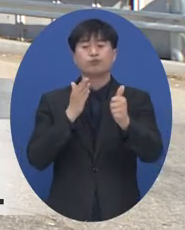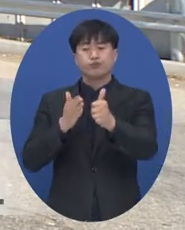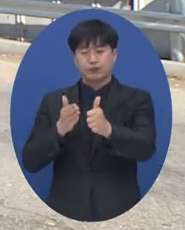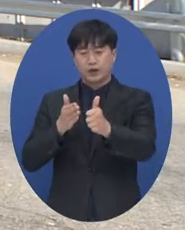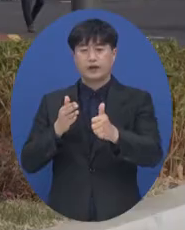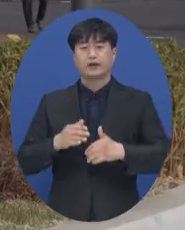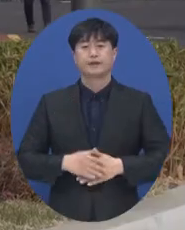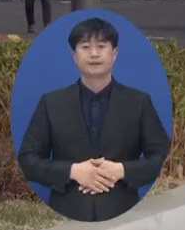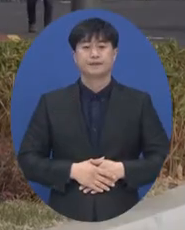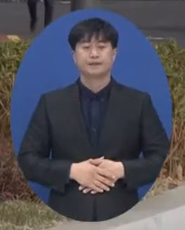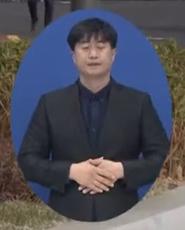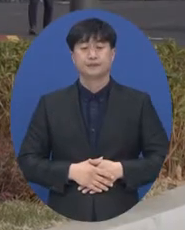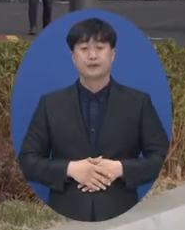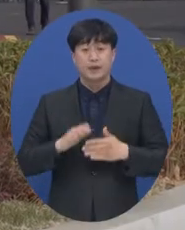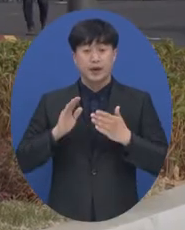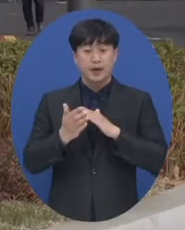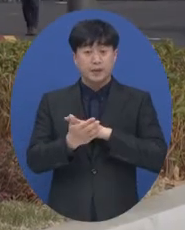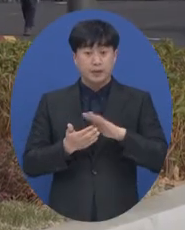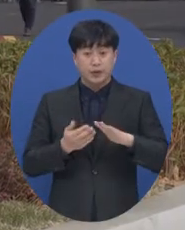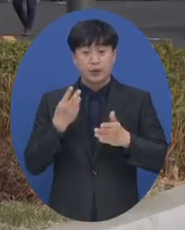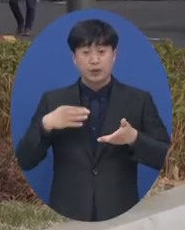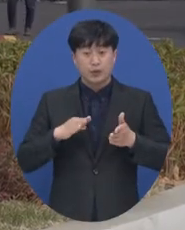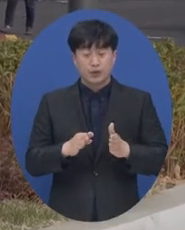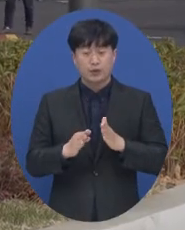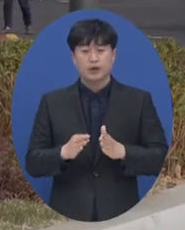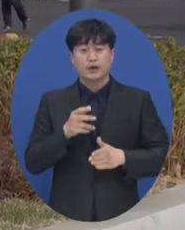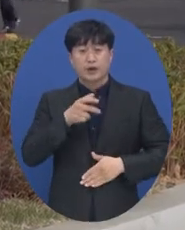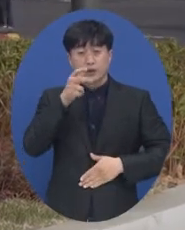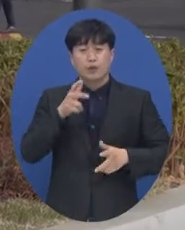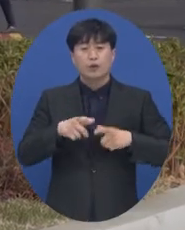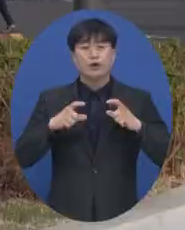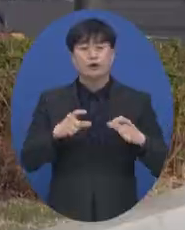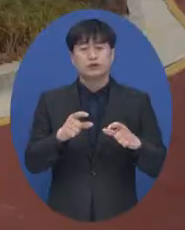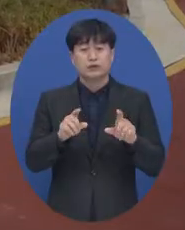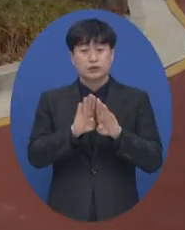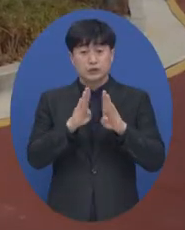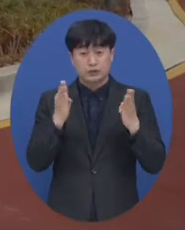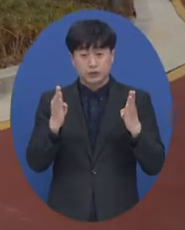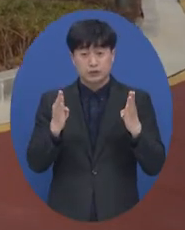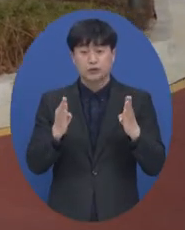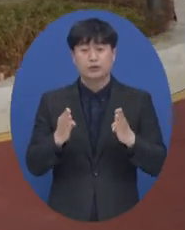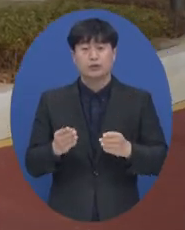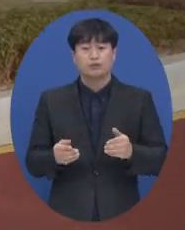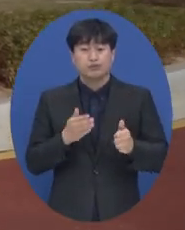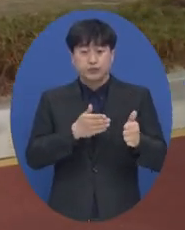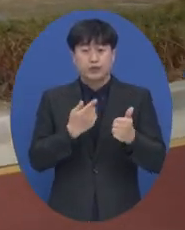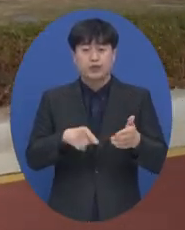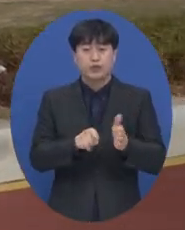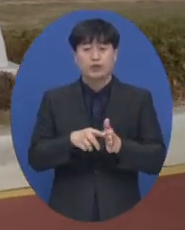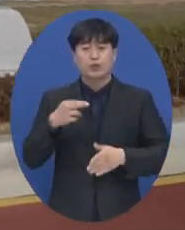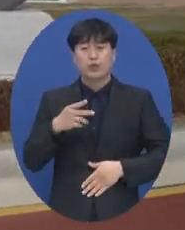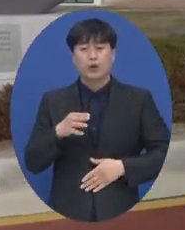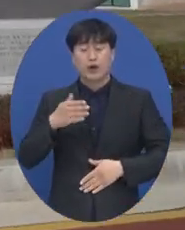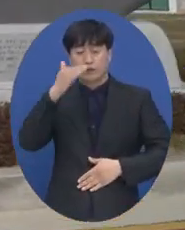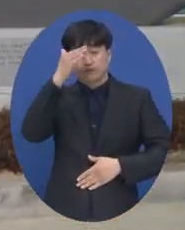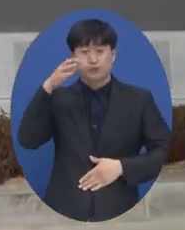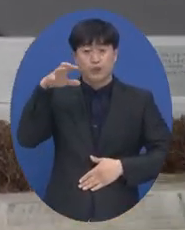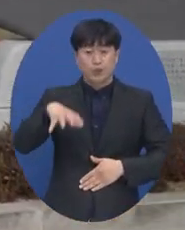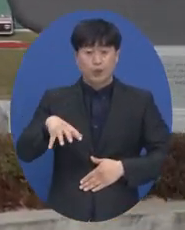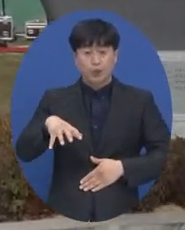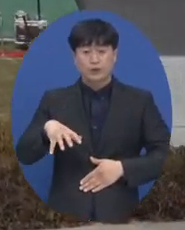보내주십시오 앞서 경기도는 개성공단 재개를 촉구하기 위해 돌아 점만 데 집무실을 설치하려고 했지만